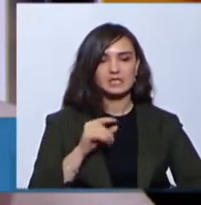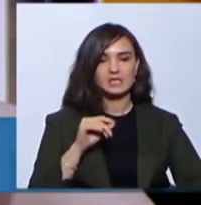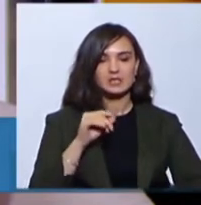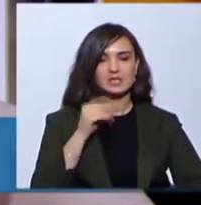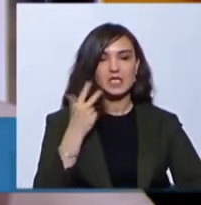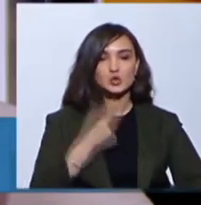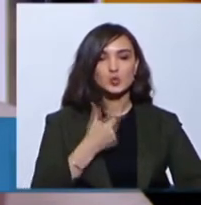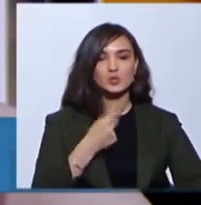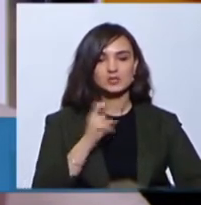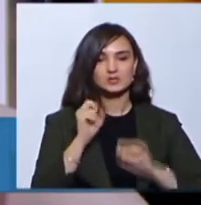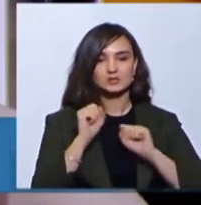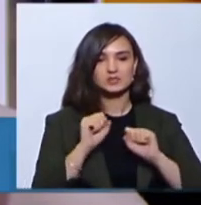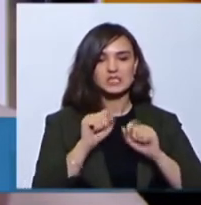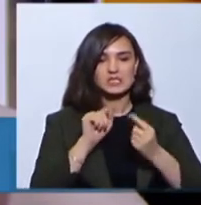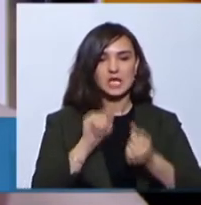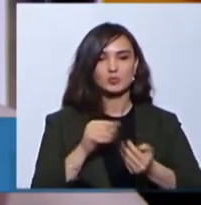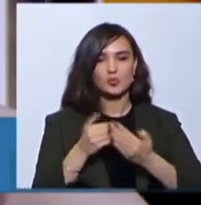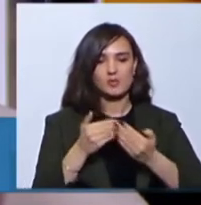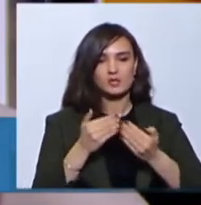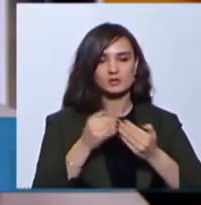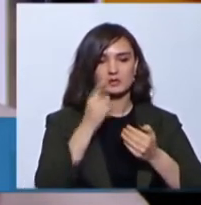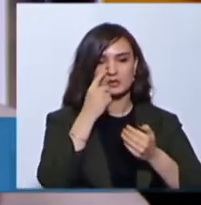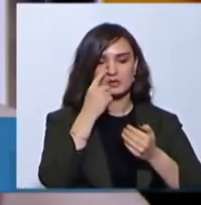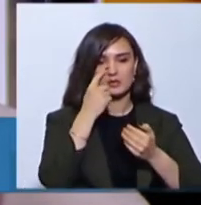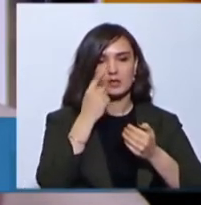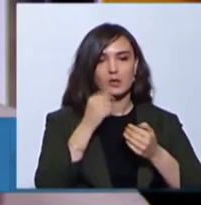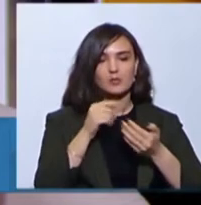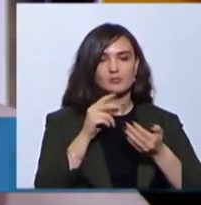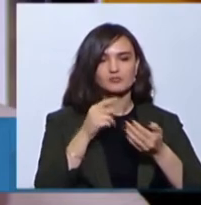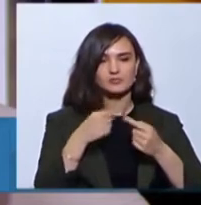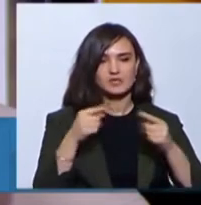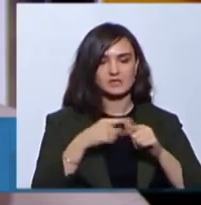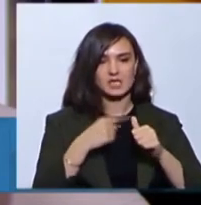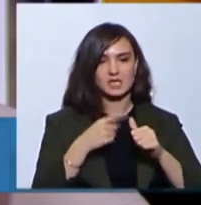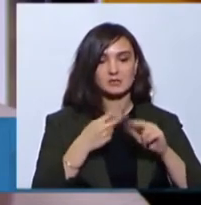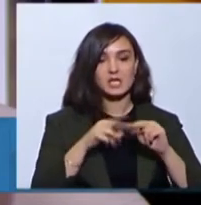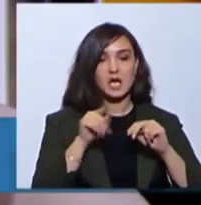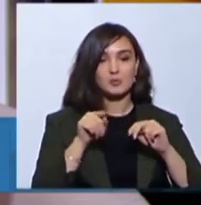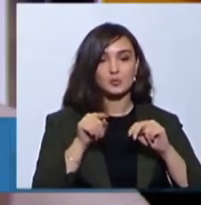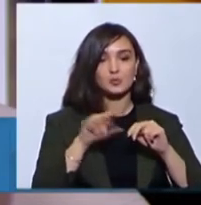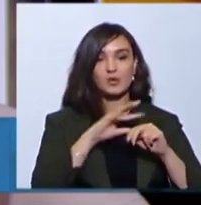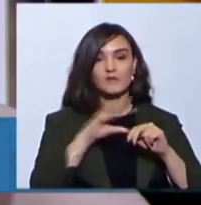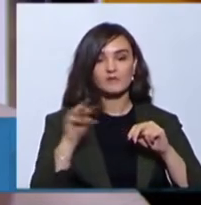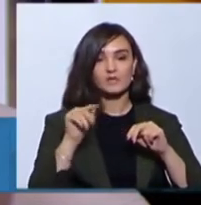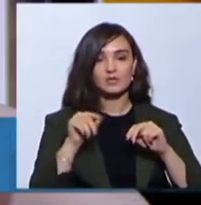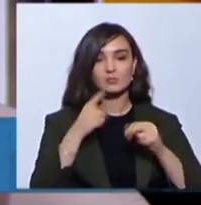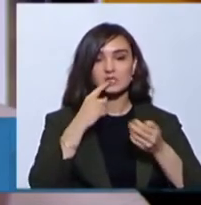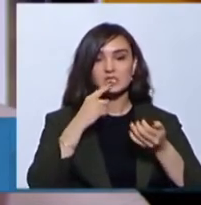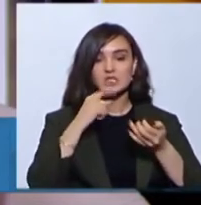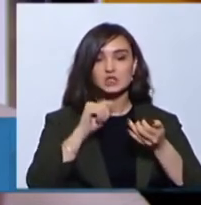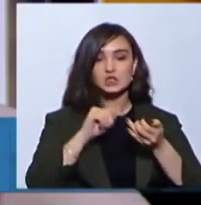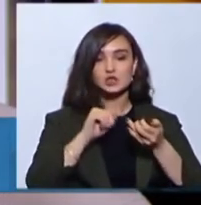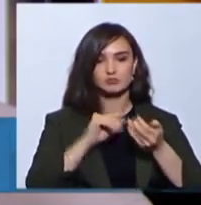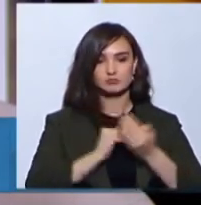მოქმედების საწინააღმდეგო ჰორმონები, როგორიც არის მაგალითად ზრდის ჰორმონი, როგორიც არის პროლაქტინი, და ეს ყველა ჰორმონი უზრუნველყოფს იმას, რომ სისხლში შაქრის